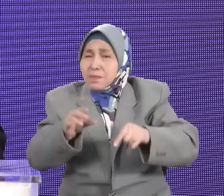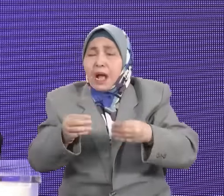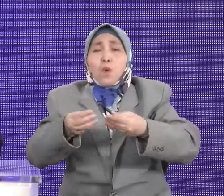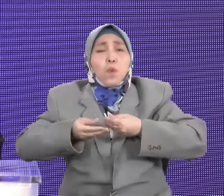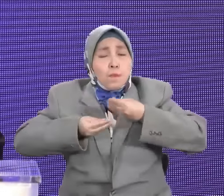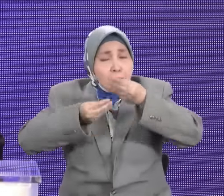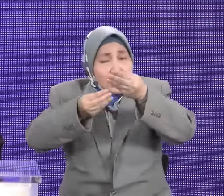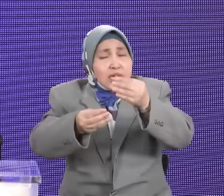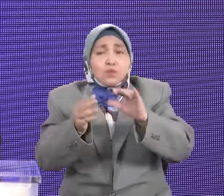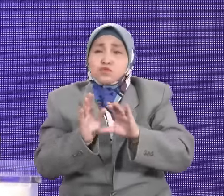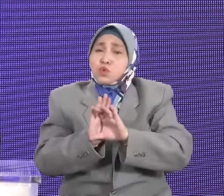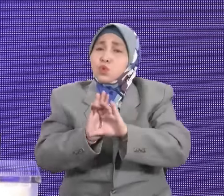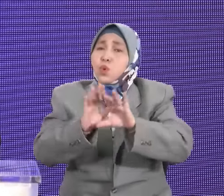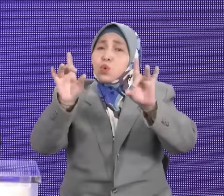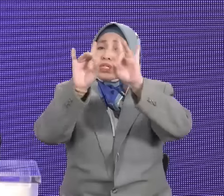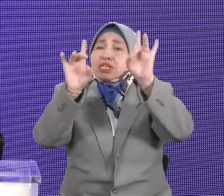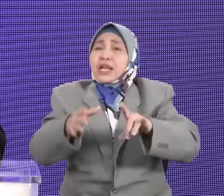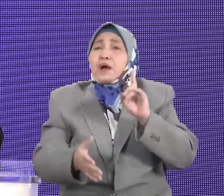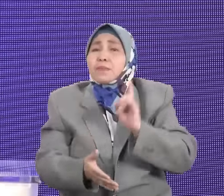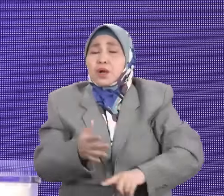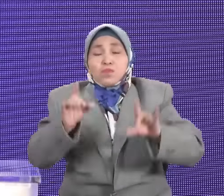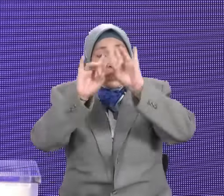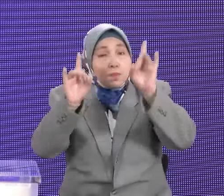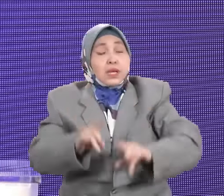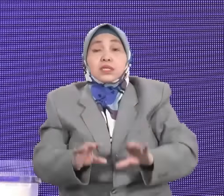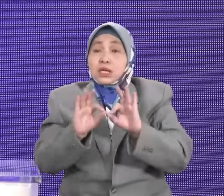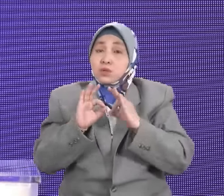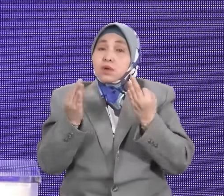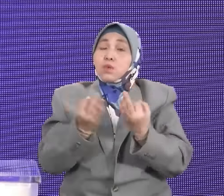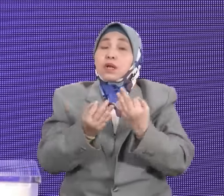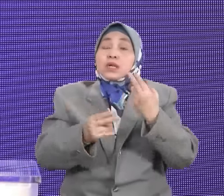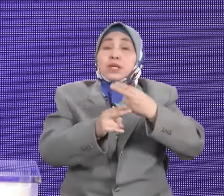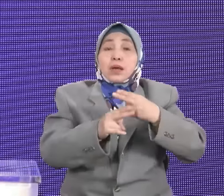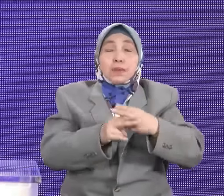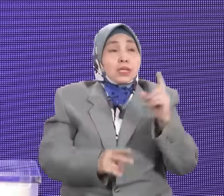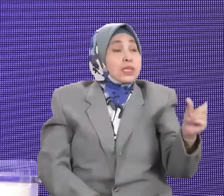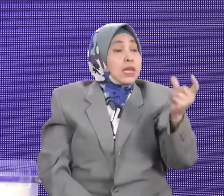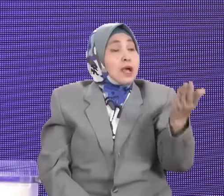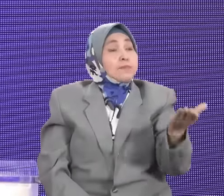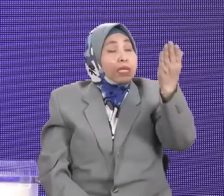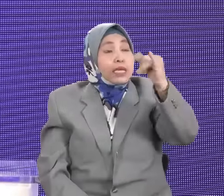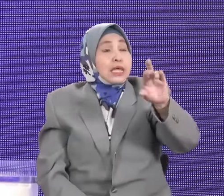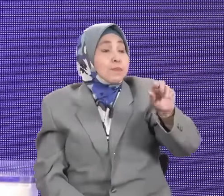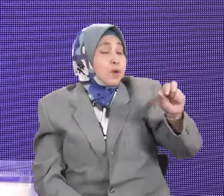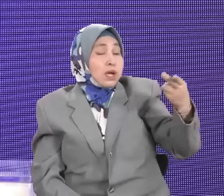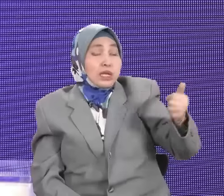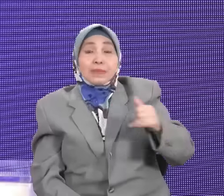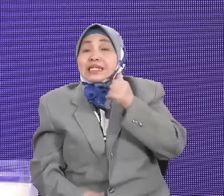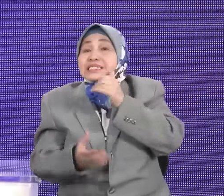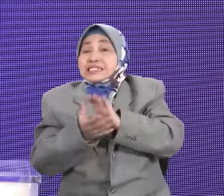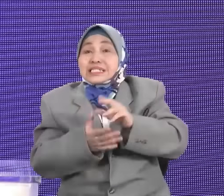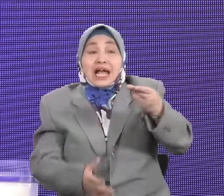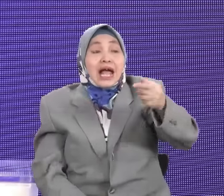ujian Masyaallah ya ujian Apa ujian kepada satu keluarga bernama Nabi Ibrahim istrinya hajar dan